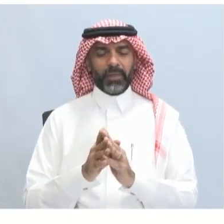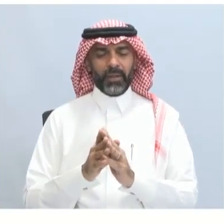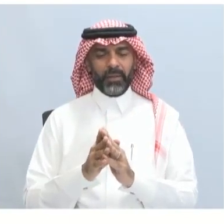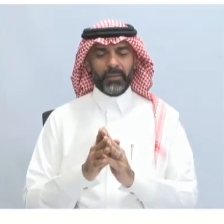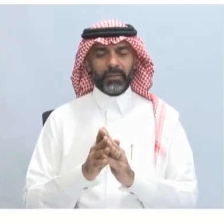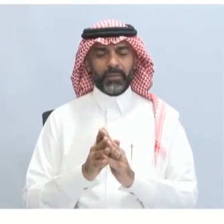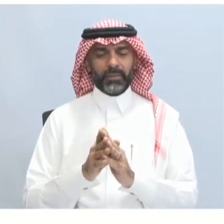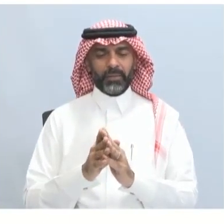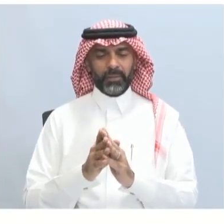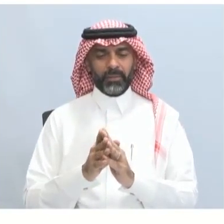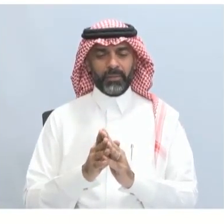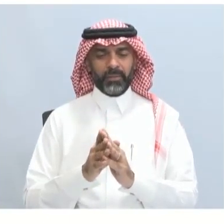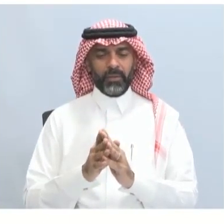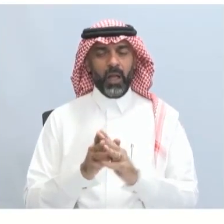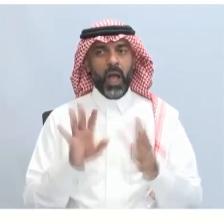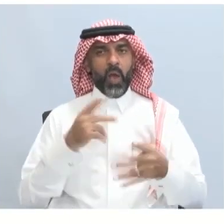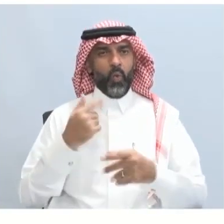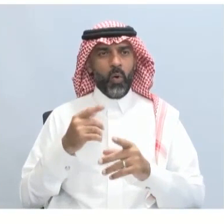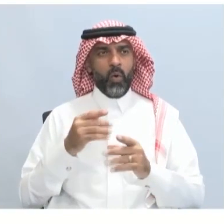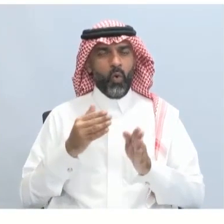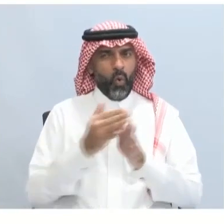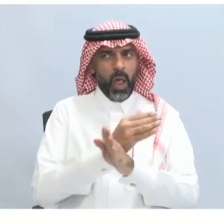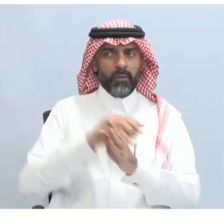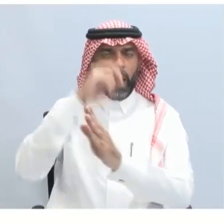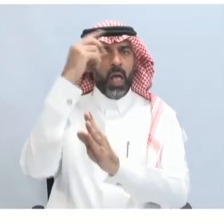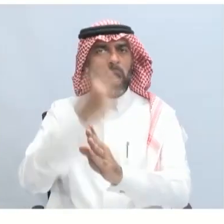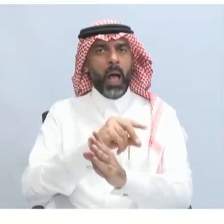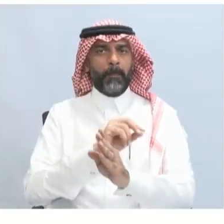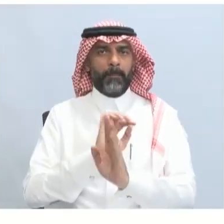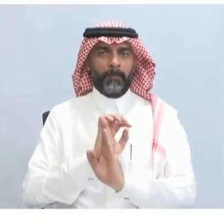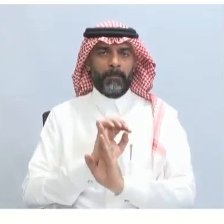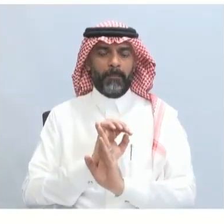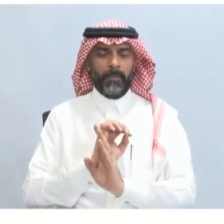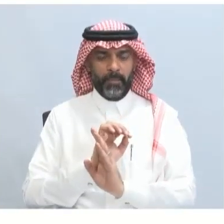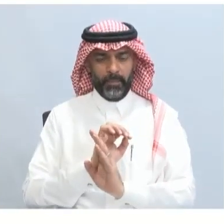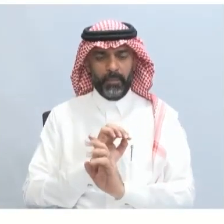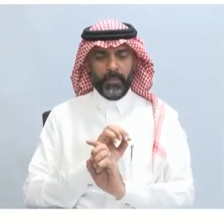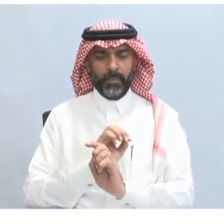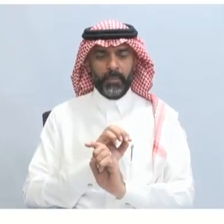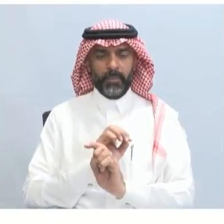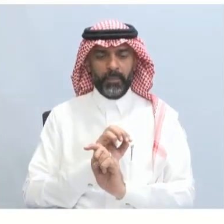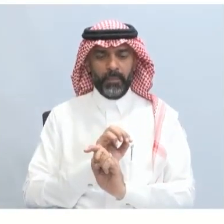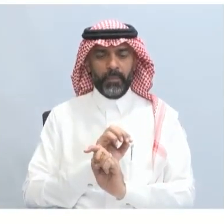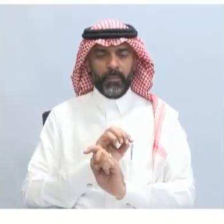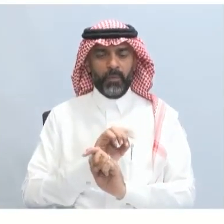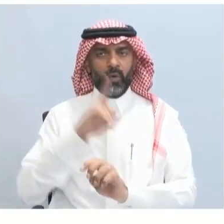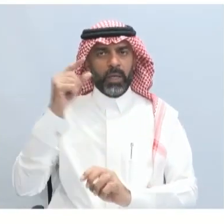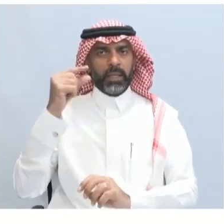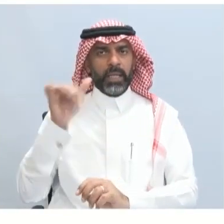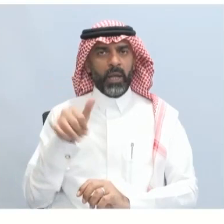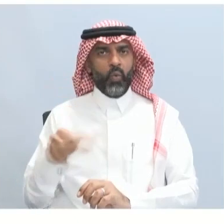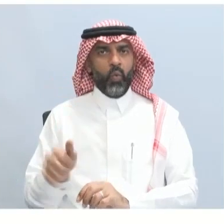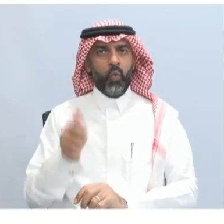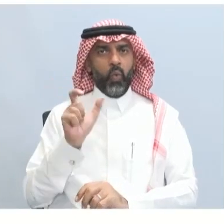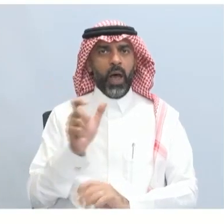على ذلك وتحديد عقوبات مخالفه للنظام وانا طه الاختصاص بماذا بديوان المظالم فهو الذي يفصل في جميع